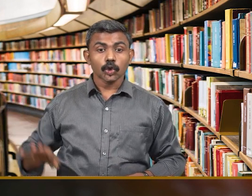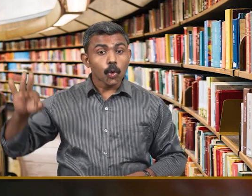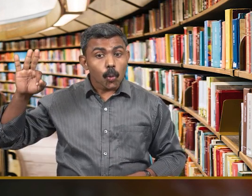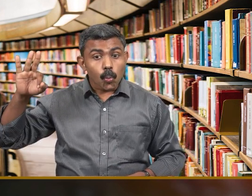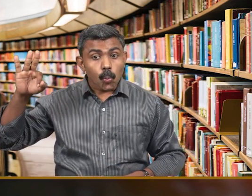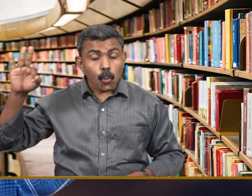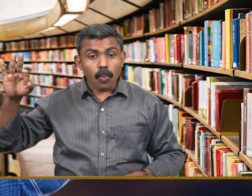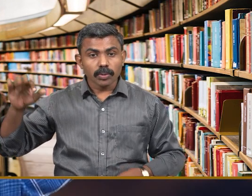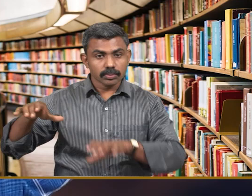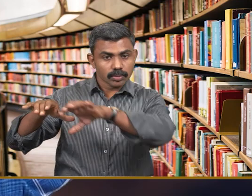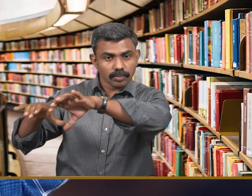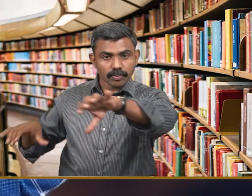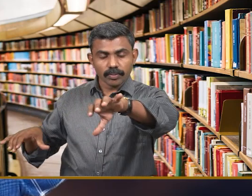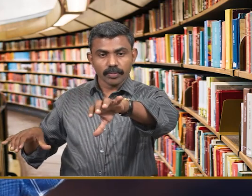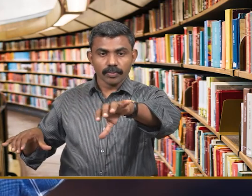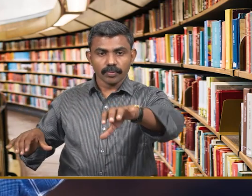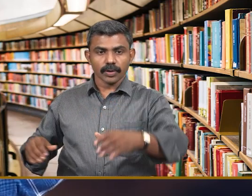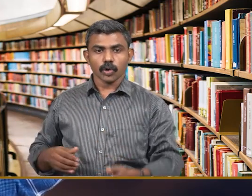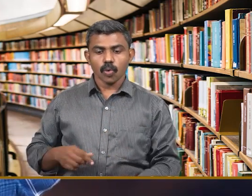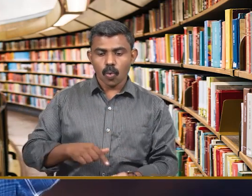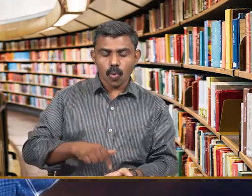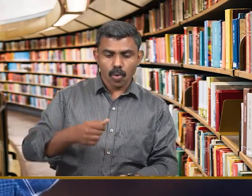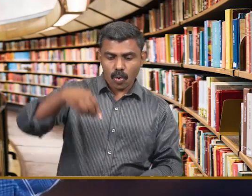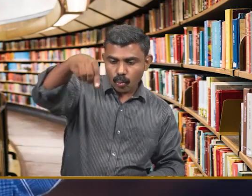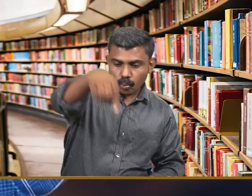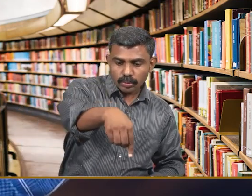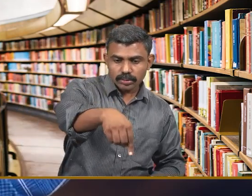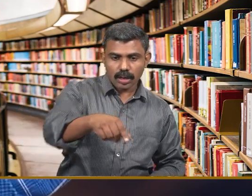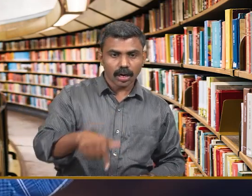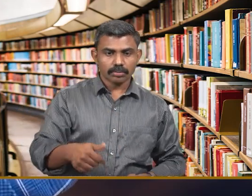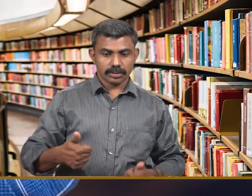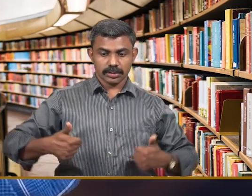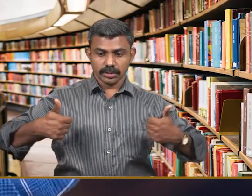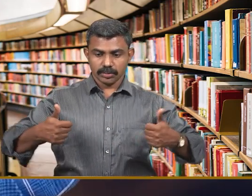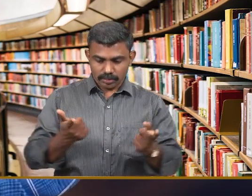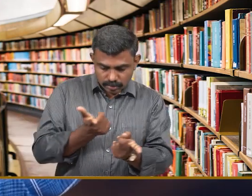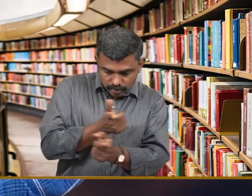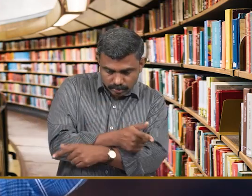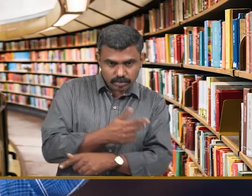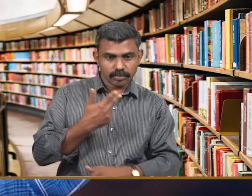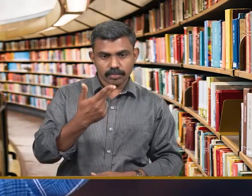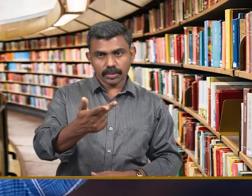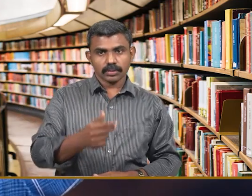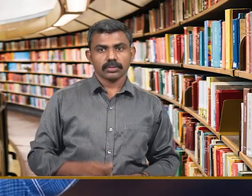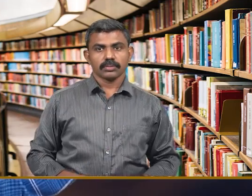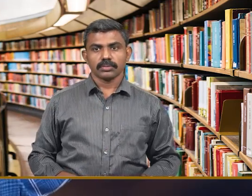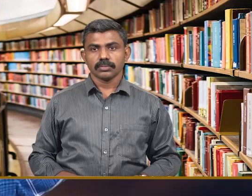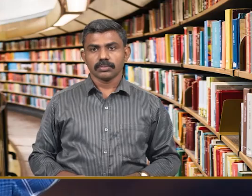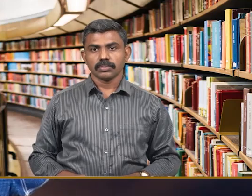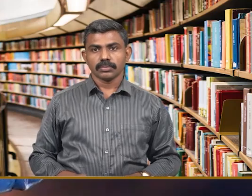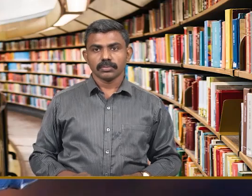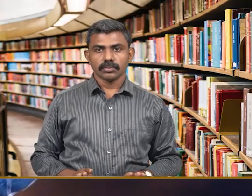ஆட்சி பண்ணியிருந்தாங்க. இவங்களுக்கு எதுக்கு சர்வாதிகார ஆட்சி அங்கே வர வாய்ப்பு இருந்துச்சு அப்படின்னா, இவங்க அச்சு நாடுகள் நேச நாடுகள் முதல் உலக